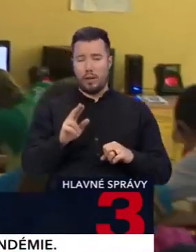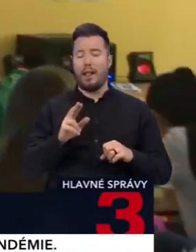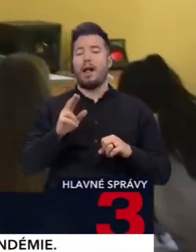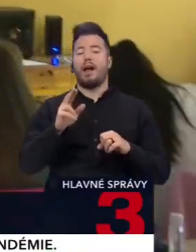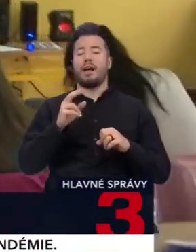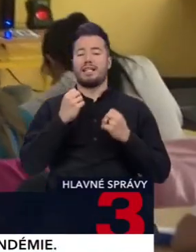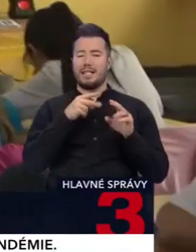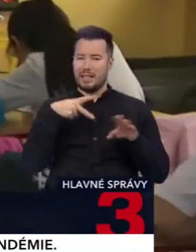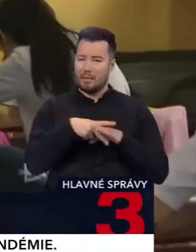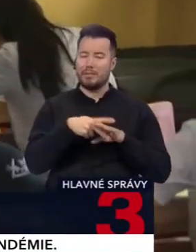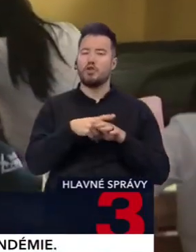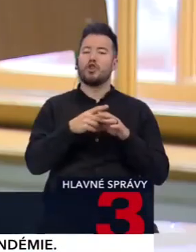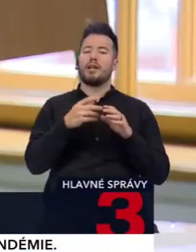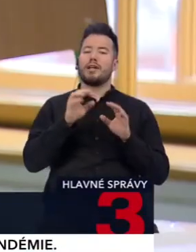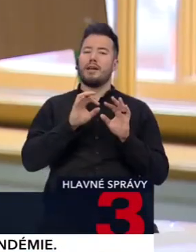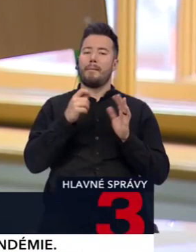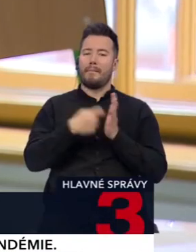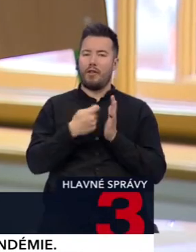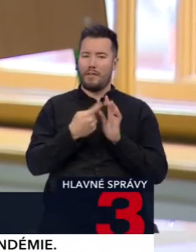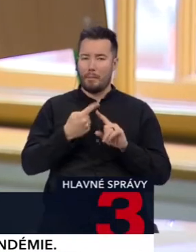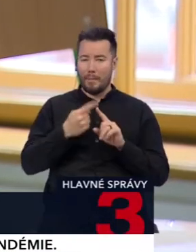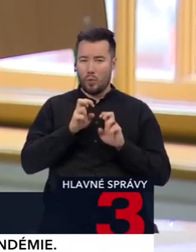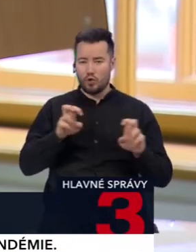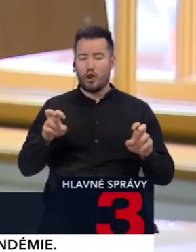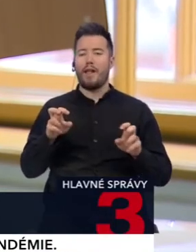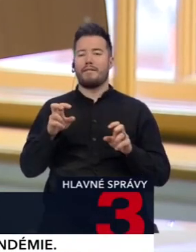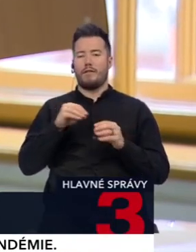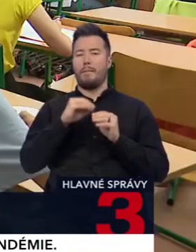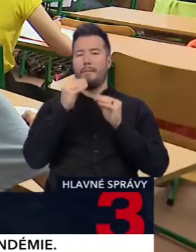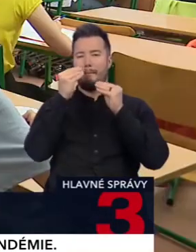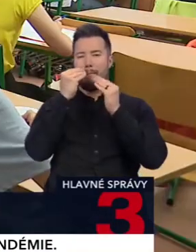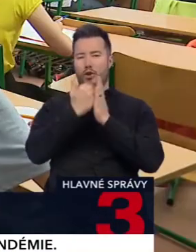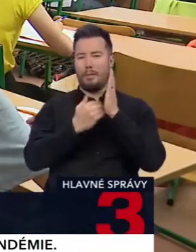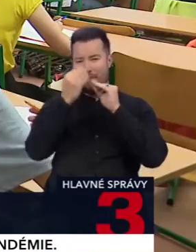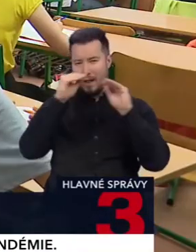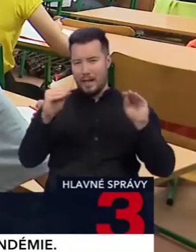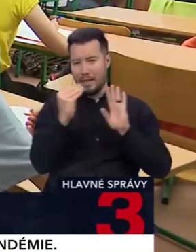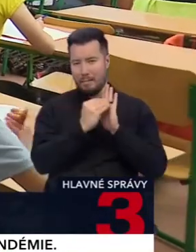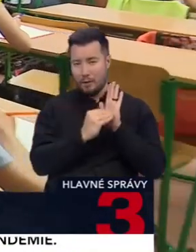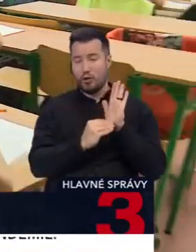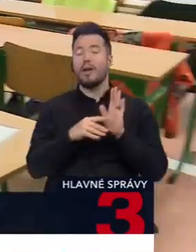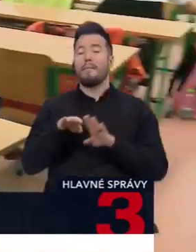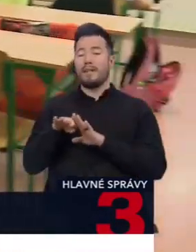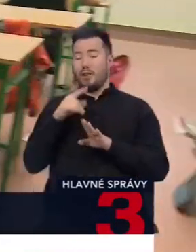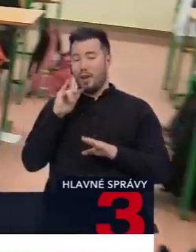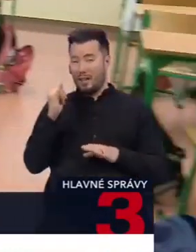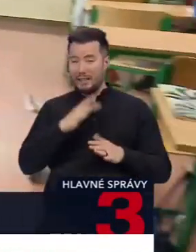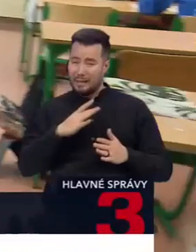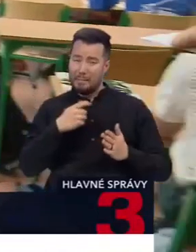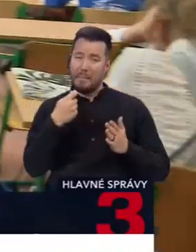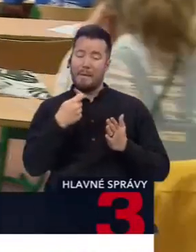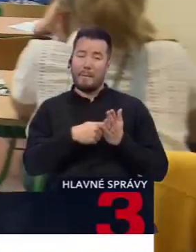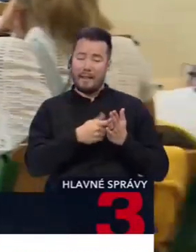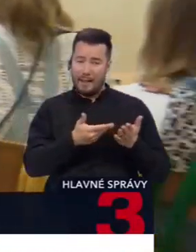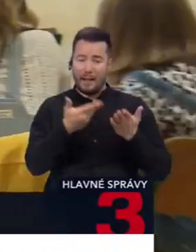na kontinuálny rast ich platov, sa píše aj v programovom vyhlásení. Minister hovorí, že o zvýšenie rozpočtu pre svoj rezort sa snaží už mesiace.